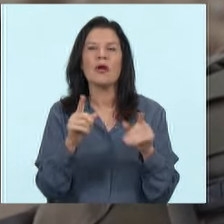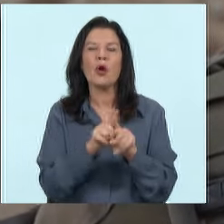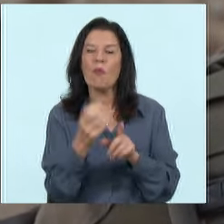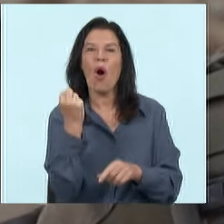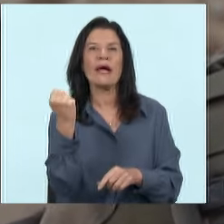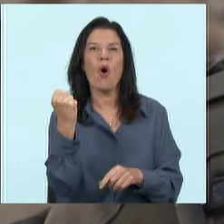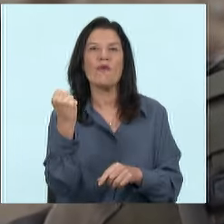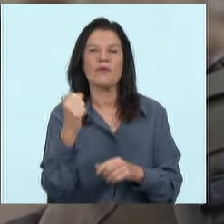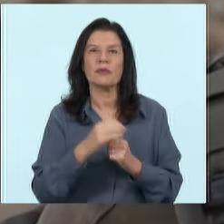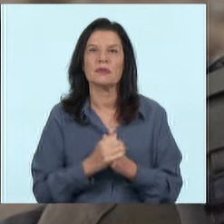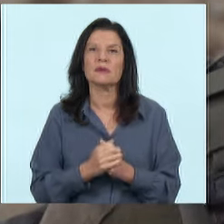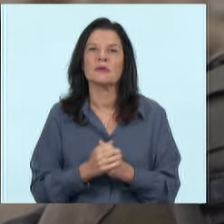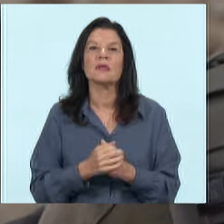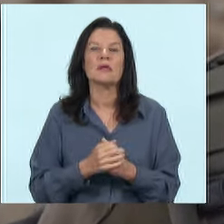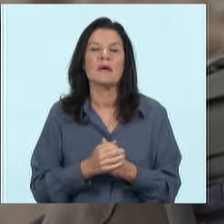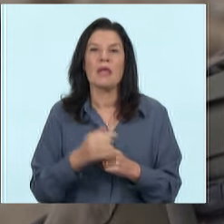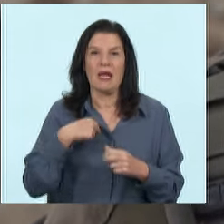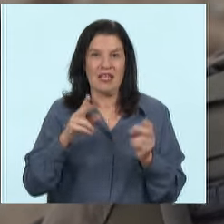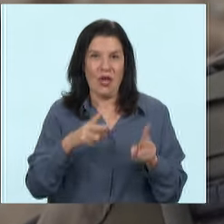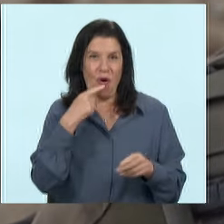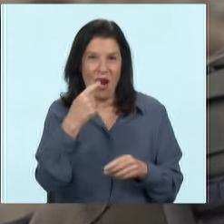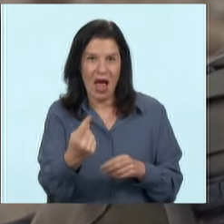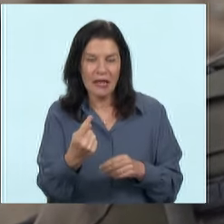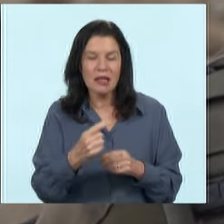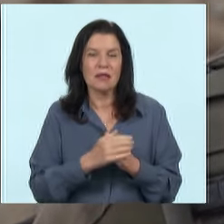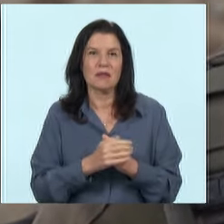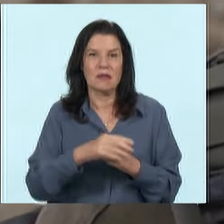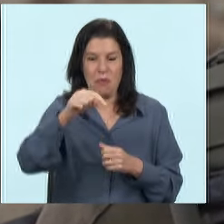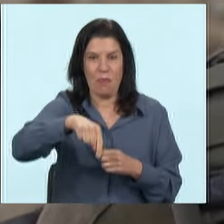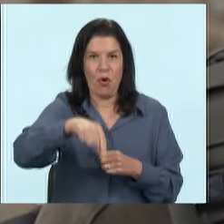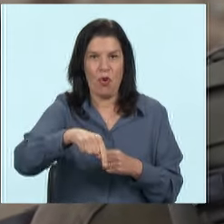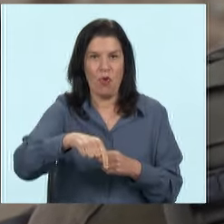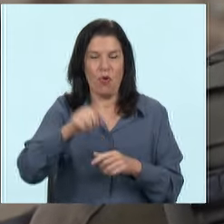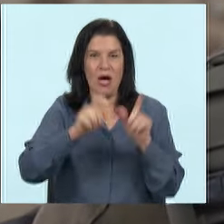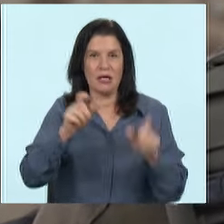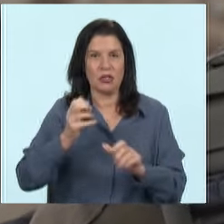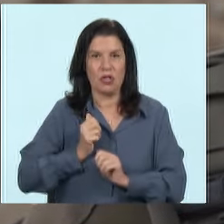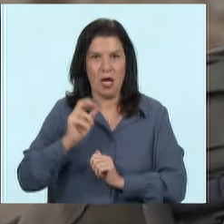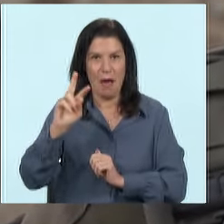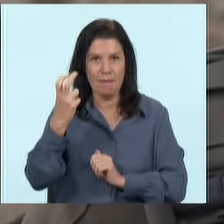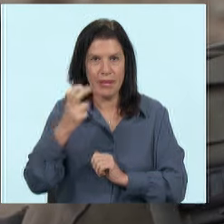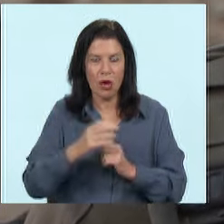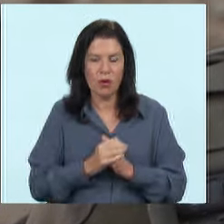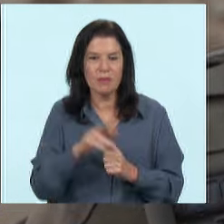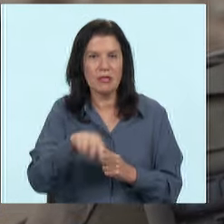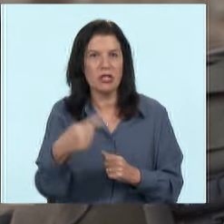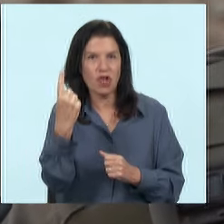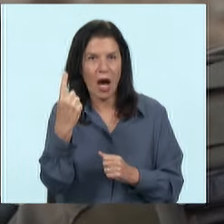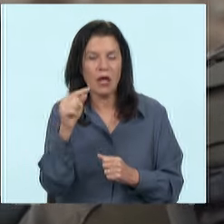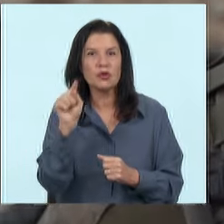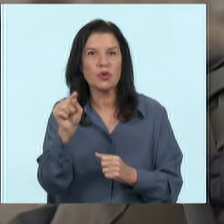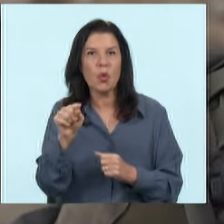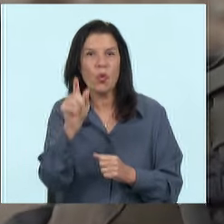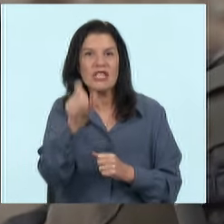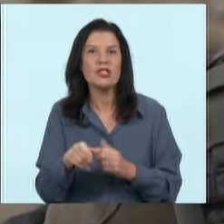גם כשחוזרים אחורה. אני יכול להגיד לך שפה, לדוגמה, בתוך אנשי המילואים, אחד מהם הוא איש מילואים, שהוא ידוע כאיש שמאל. הוא החבר